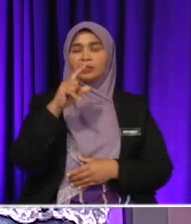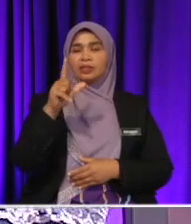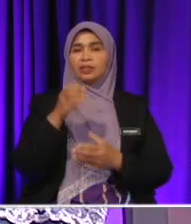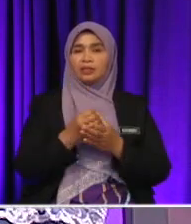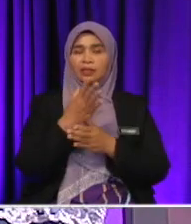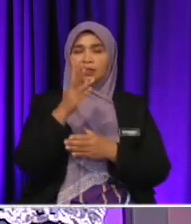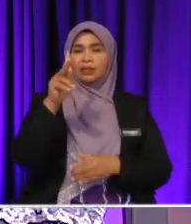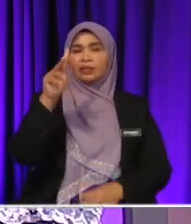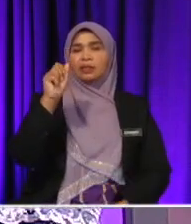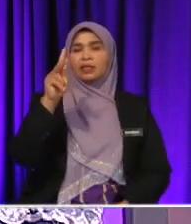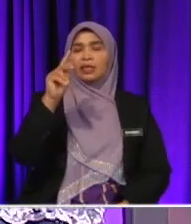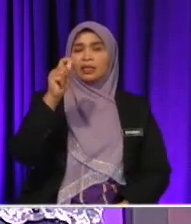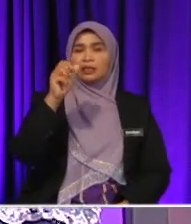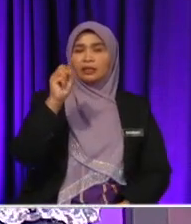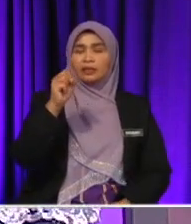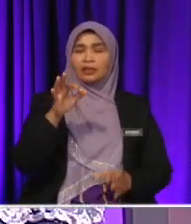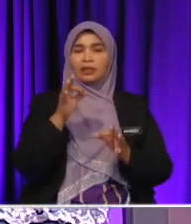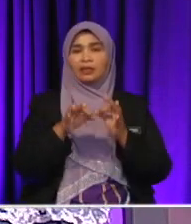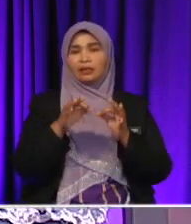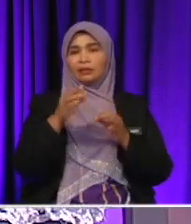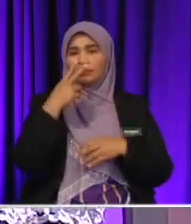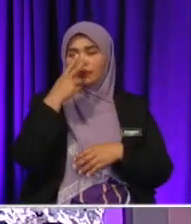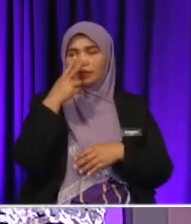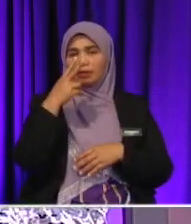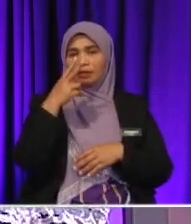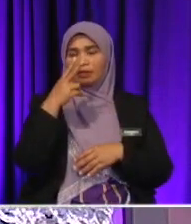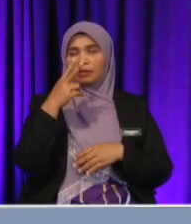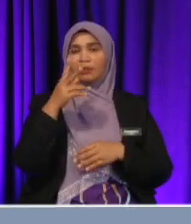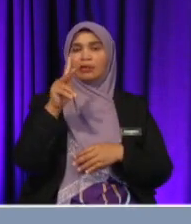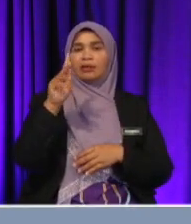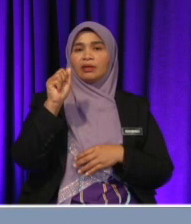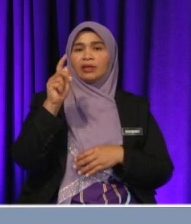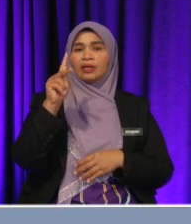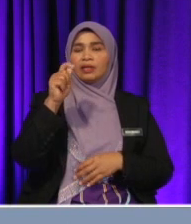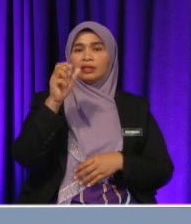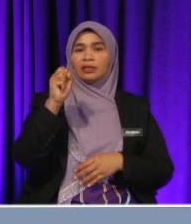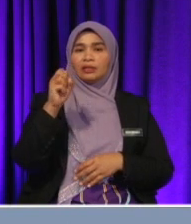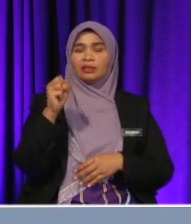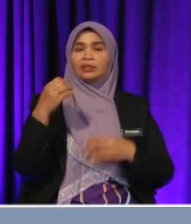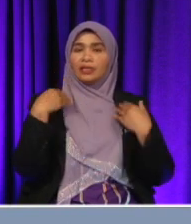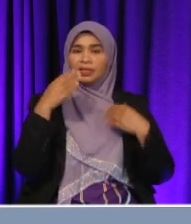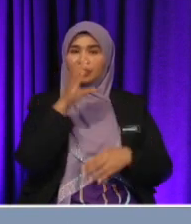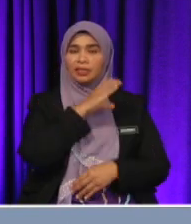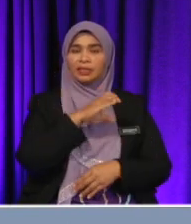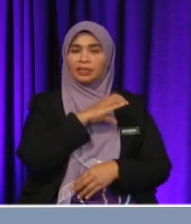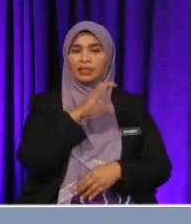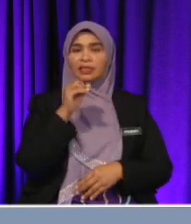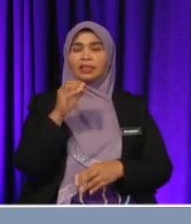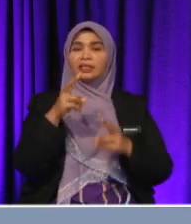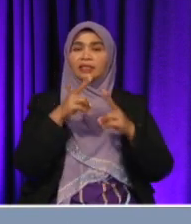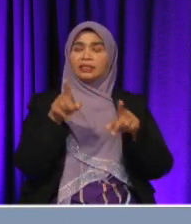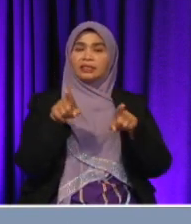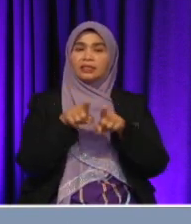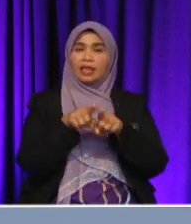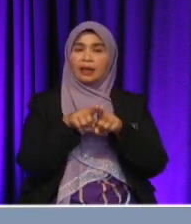kaktus kalau event tengok chapter selalunya cactus ini mempunyai ciri-ciri yang sama